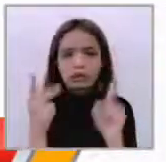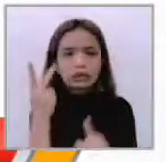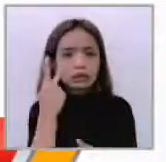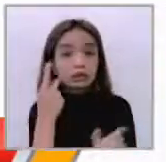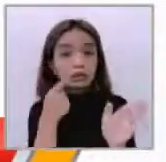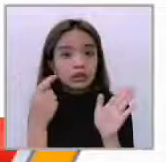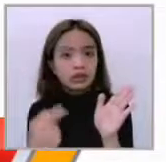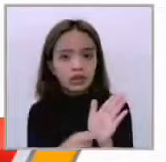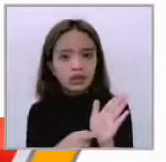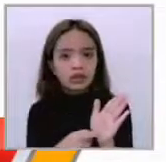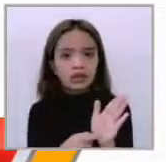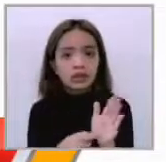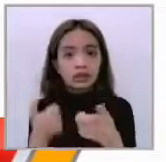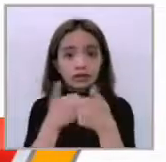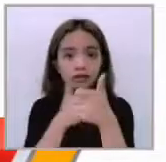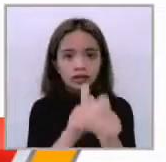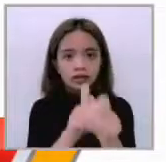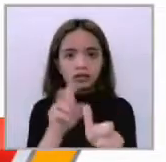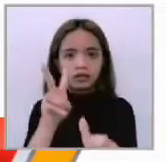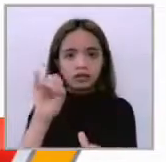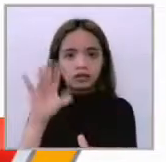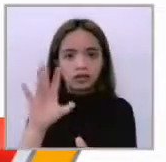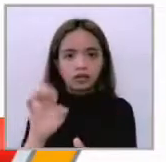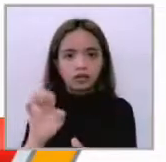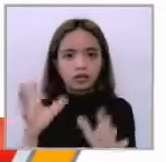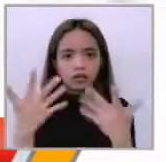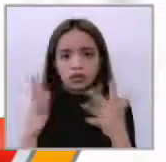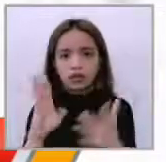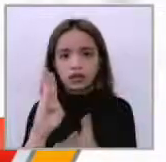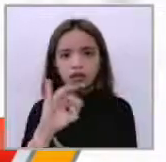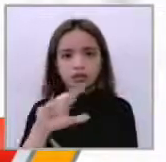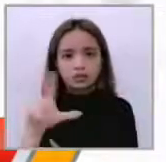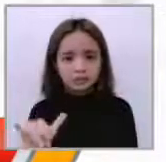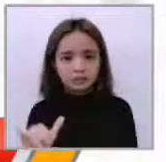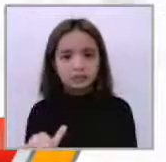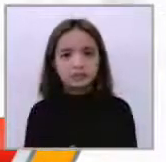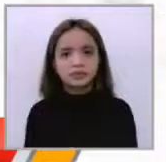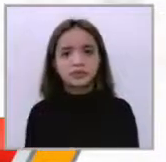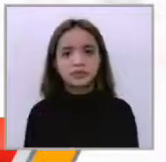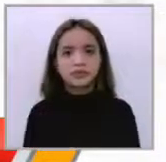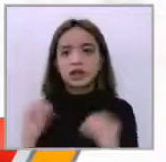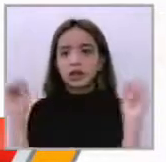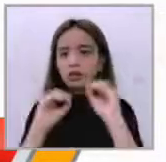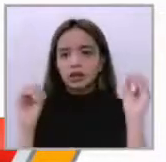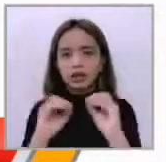sa pinafollow ni Vice Ganda si Billy. Wala na rin si Vice Ganda sa